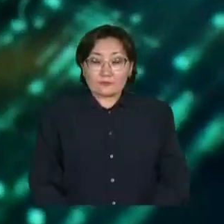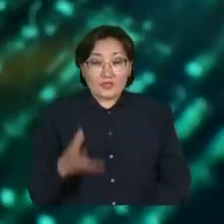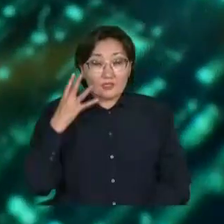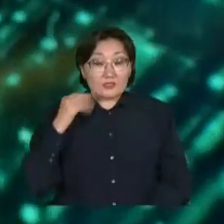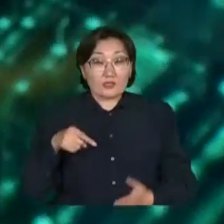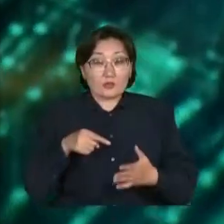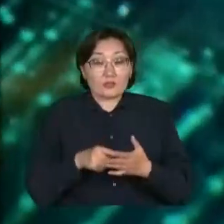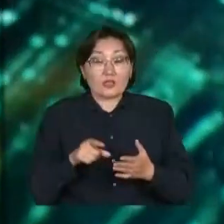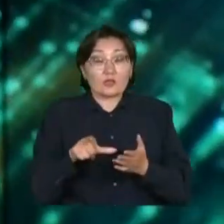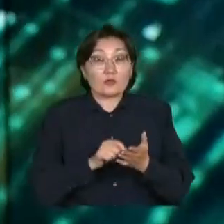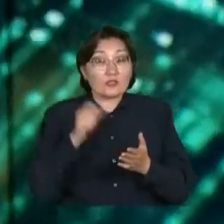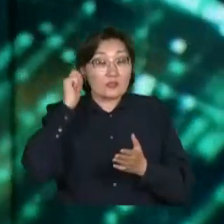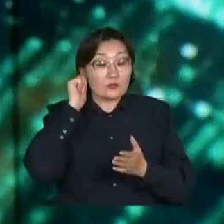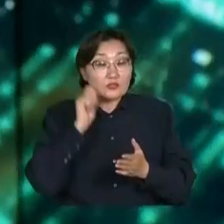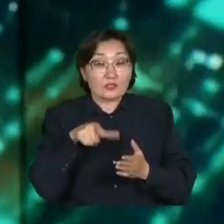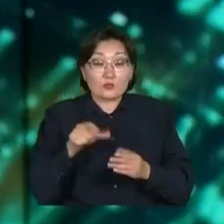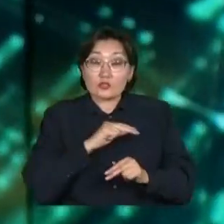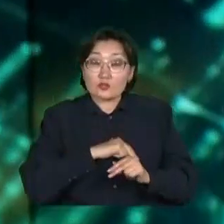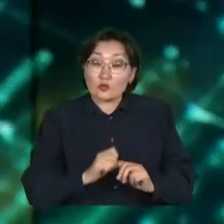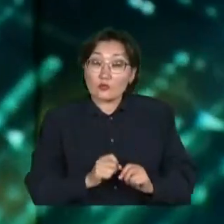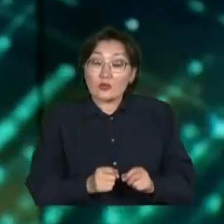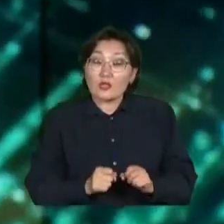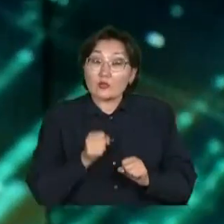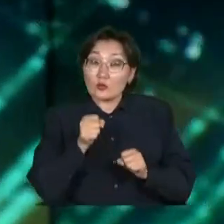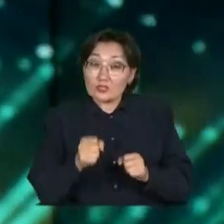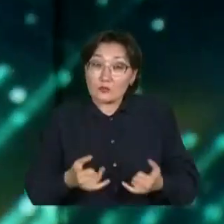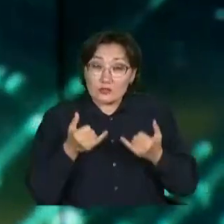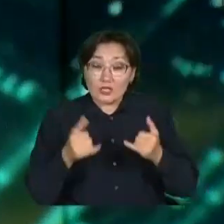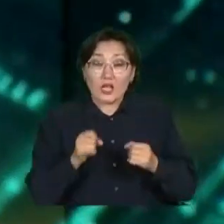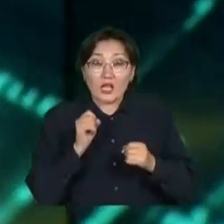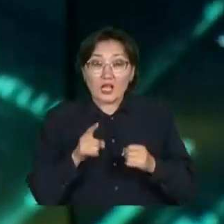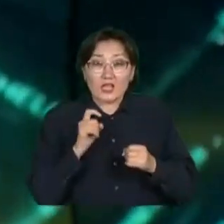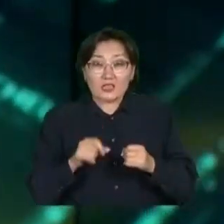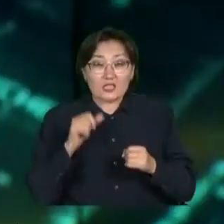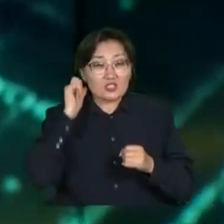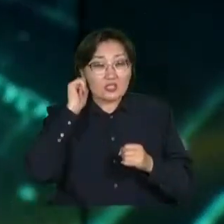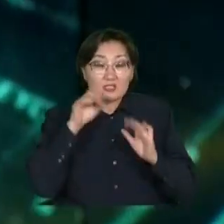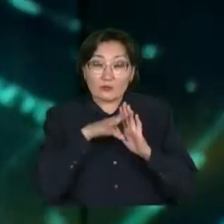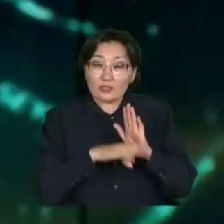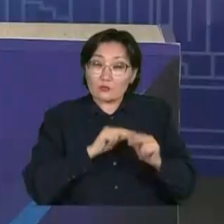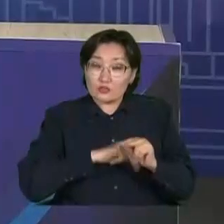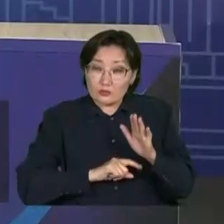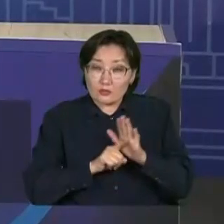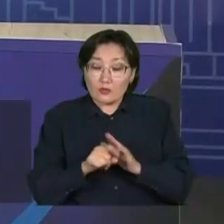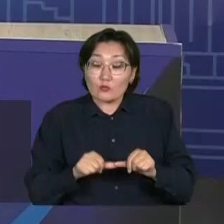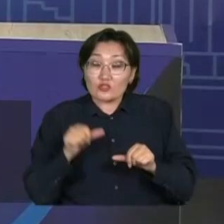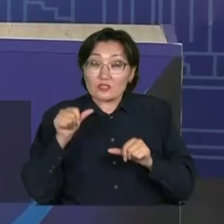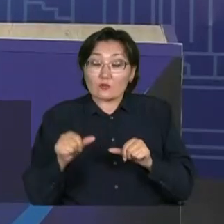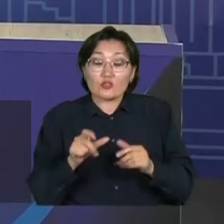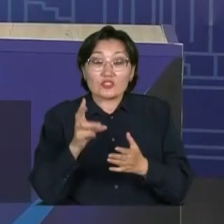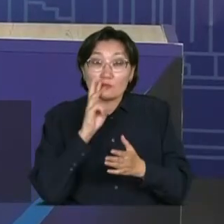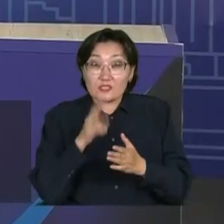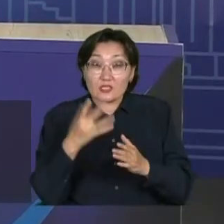Алматыда зейнет жасындағы адамдарды жұмысқа орналастыруға арналған алтын жас бағдарламасы іске қосылды. Оның ерекшелігі